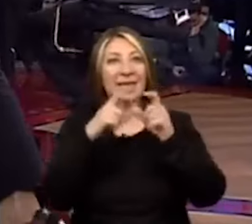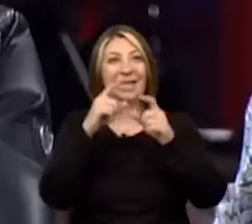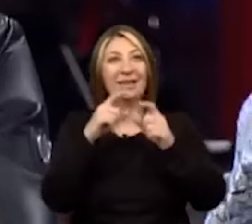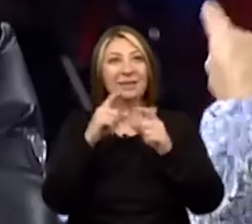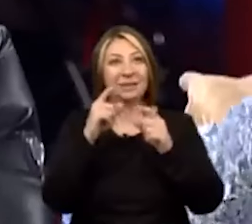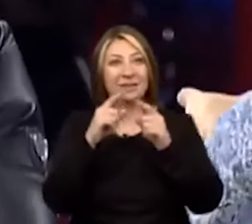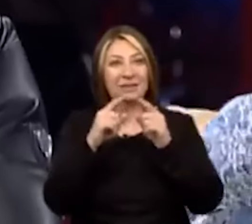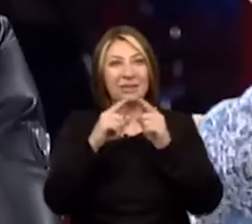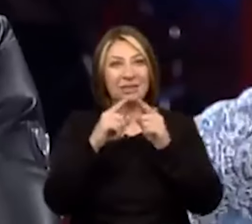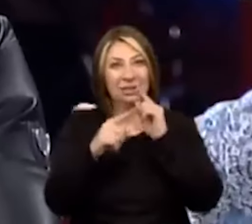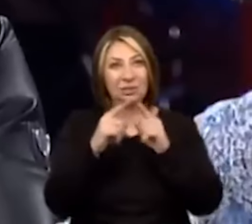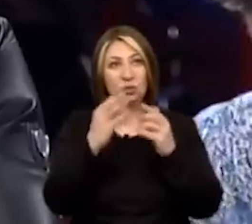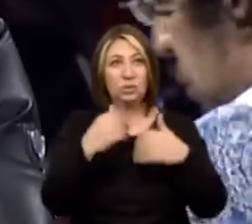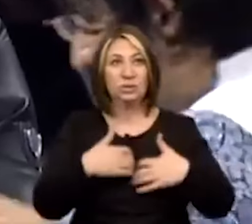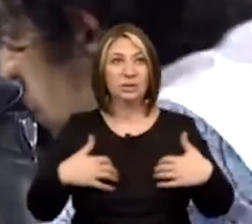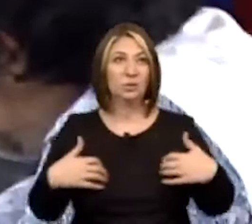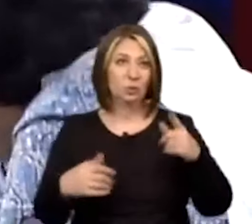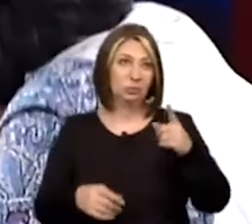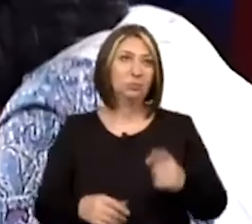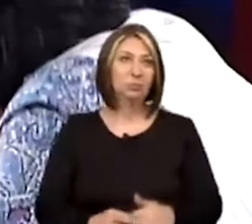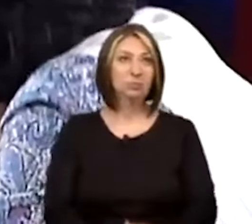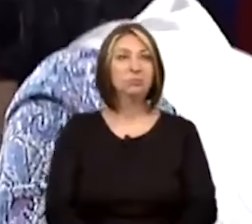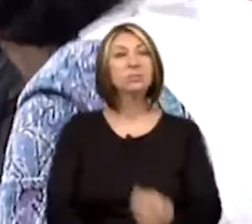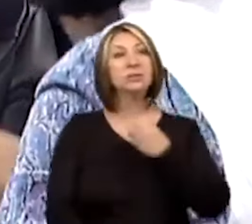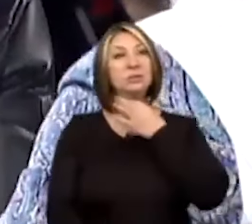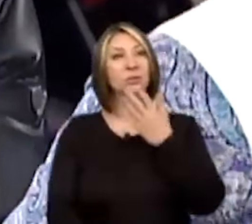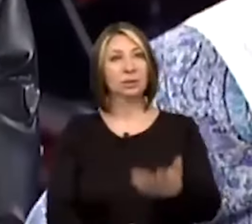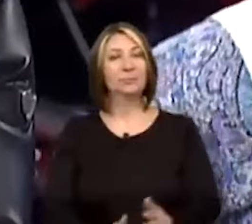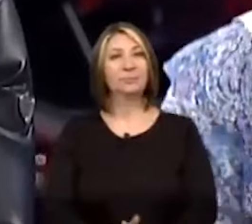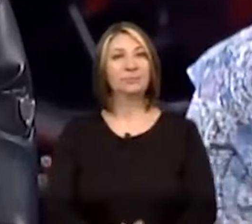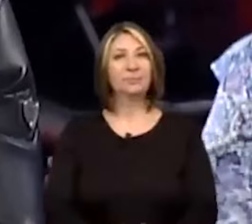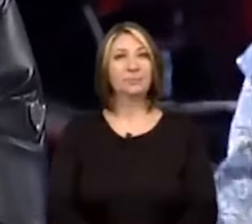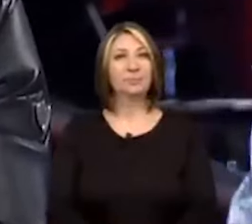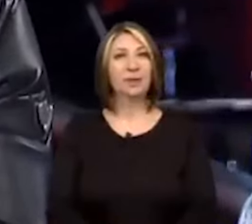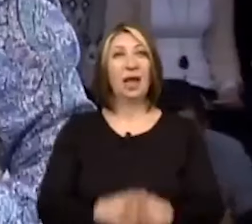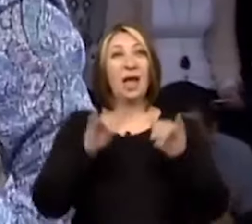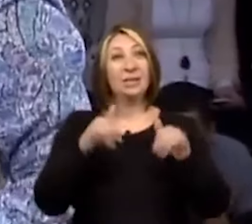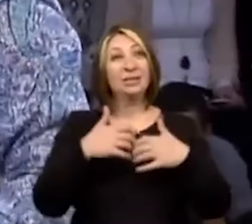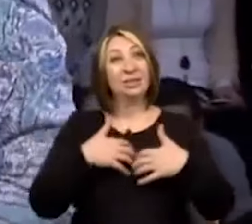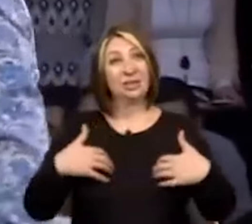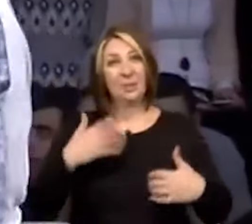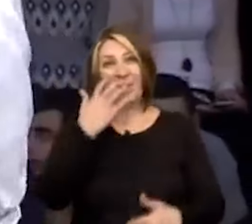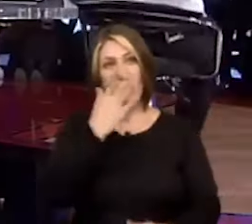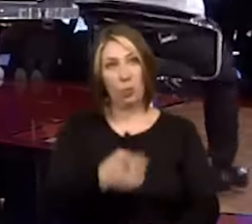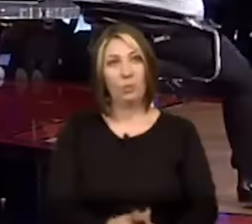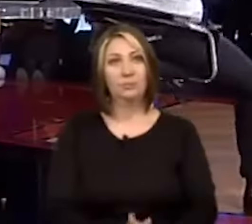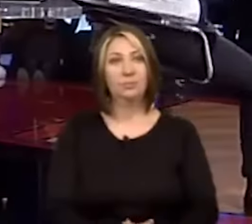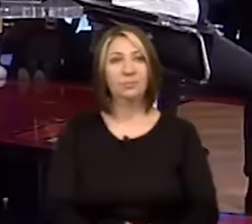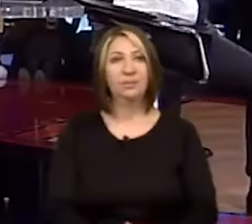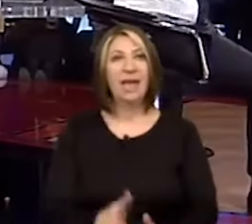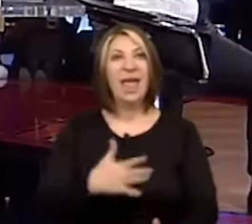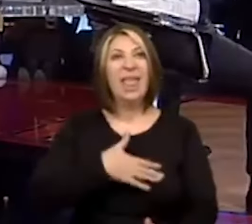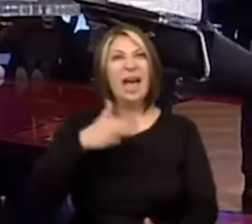daha verdik. Ki çok cesurdun. Ki çok cesurdun. Evet, teşekkür ederim. Söyleyeyim. Aynı cesareti bekliyorum.